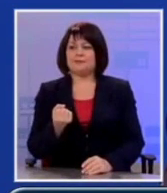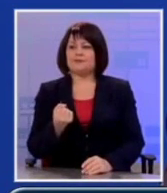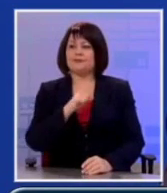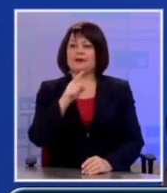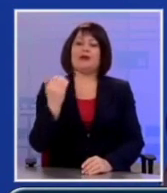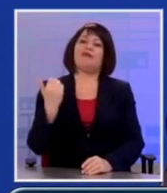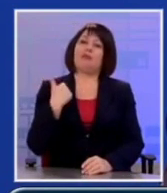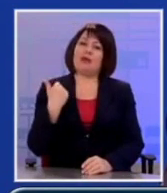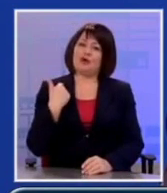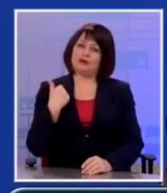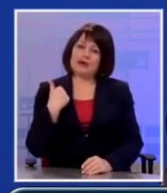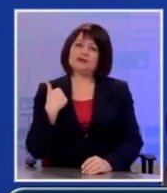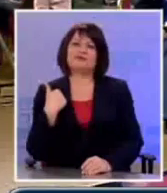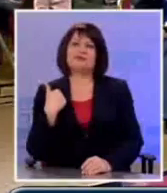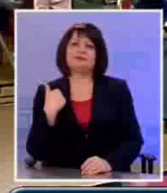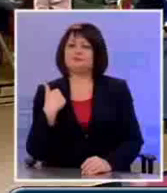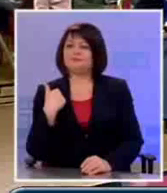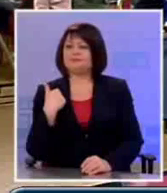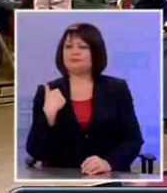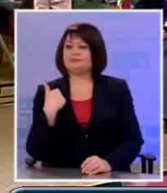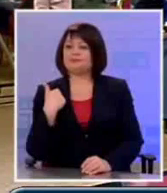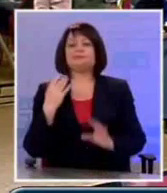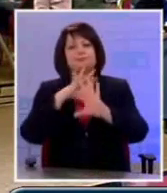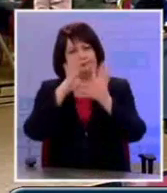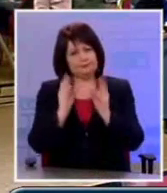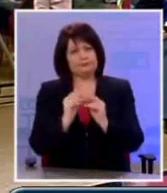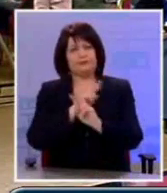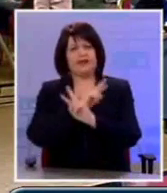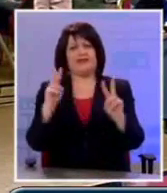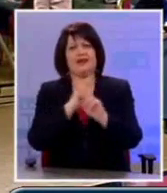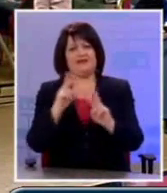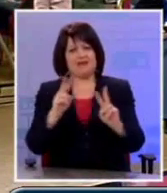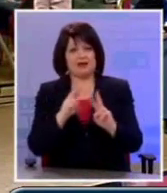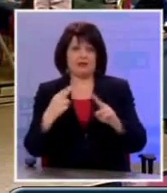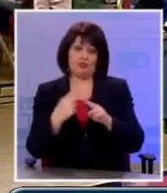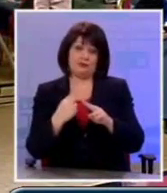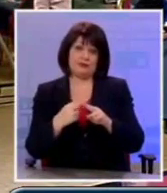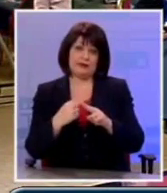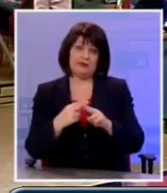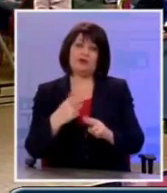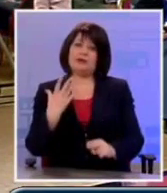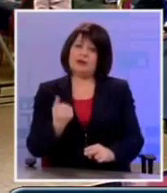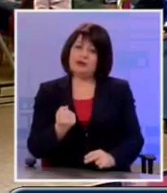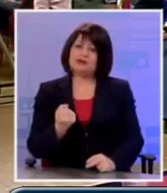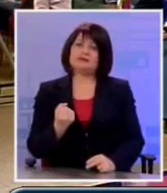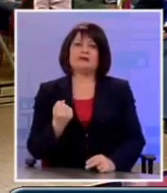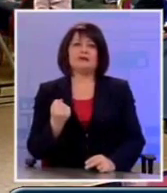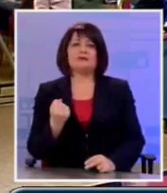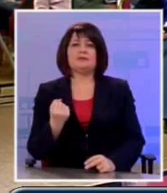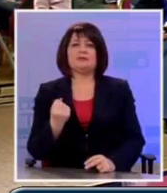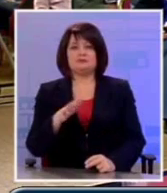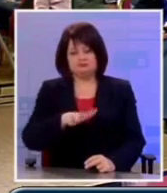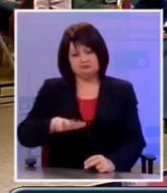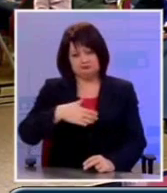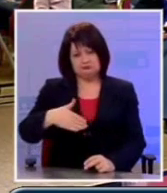την ερώτηση, να υπάρχει και μία πλήρης διαφάνεια, γιατί έχει μία σημασία. Υπήρξαν σε αυτό το πεδίο